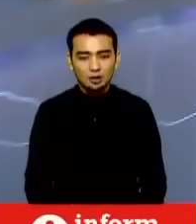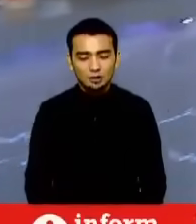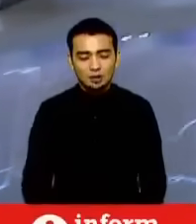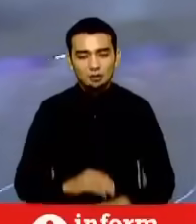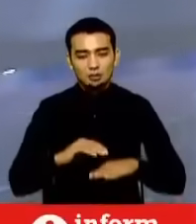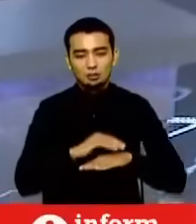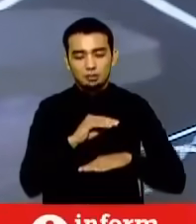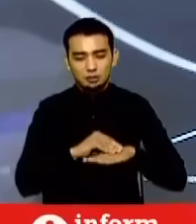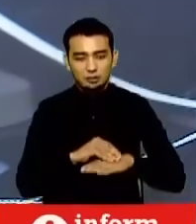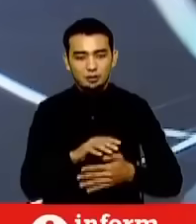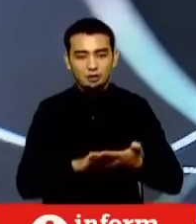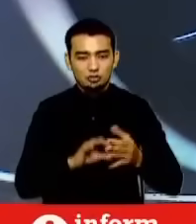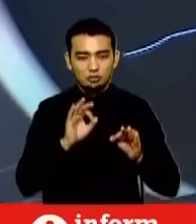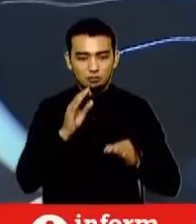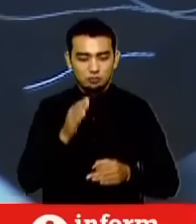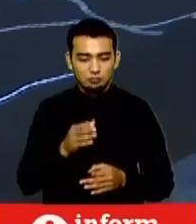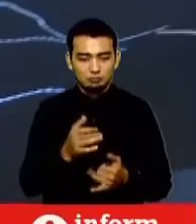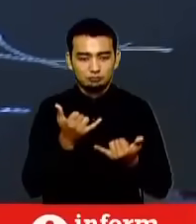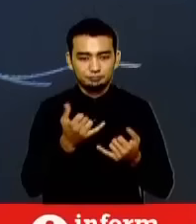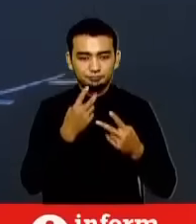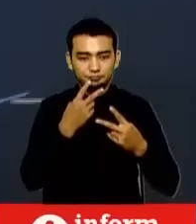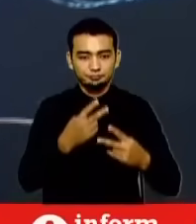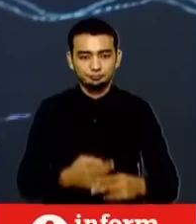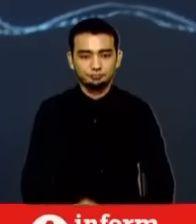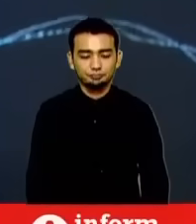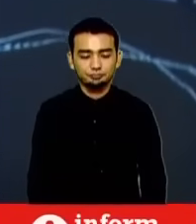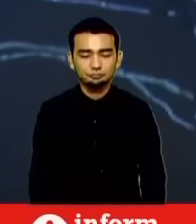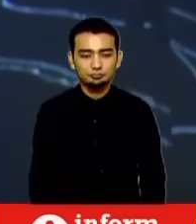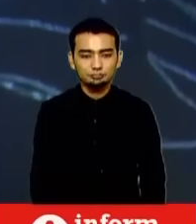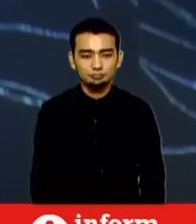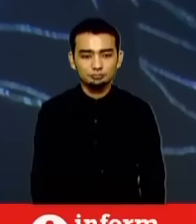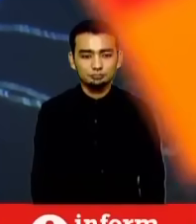Кеш шарық, хабарымыздар қарай жалғастырамыз. Қазір көретіндеріңіз.